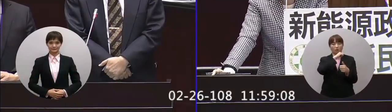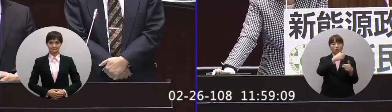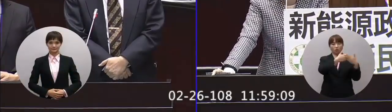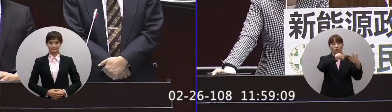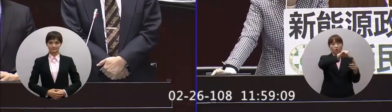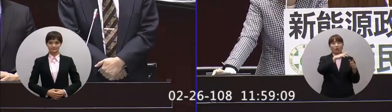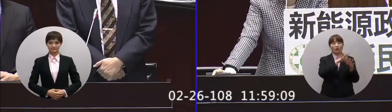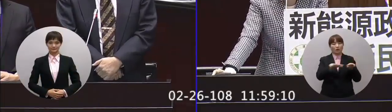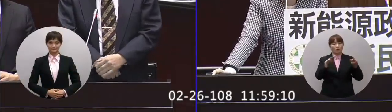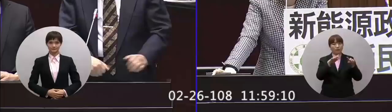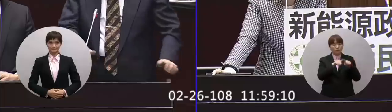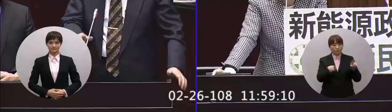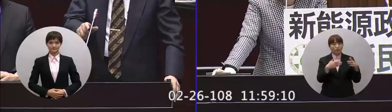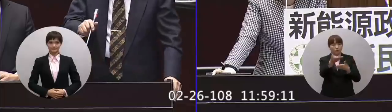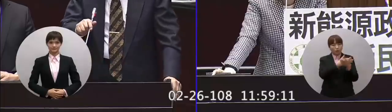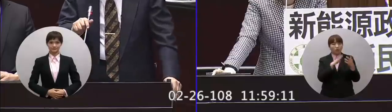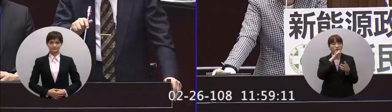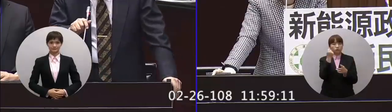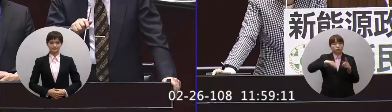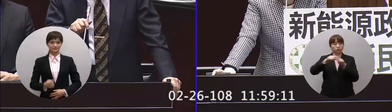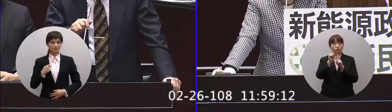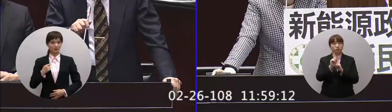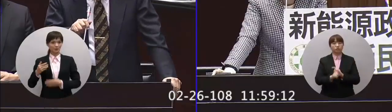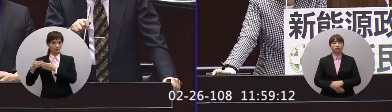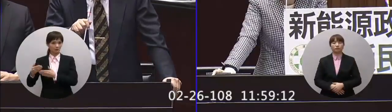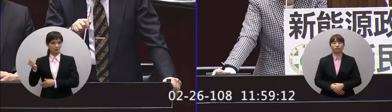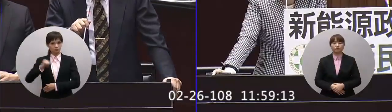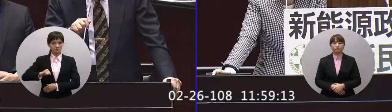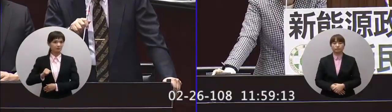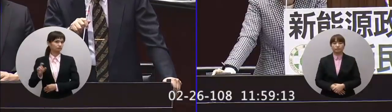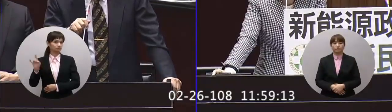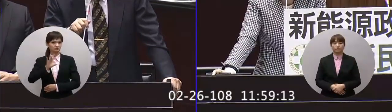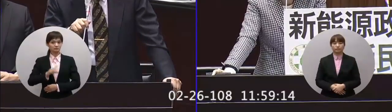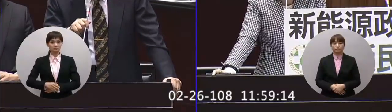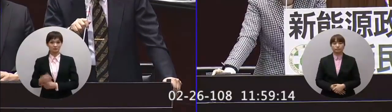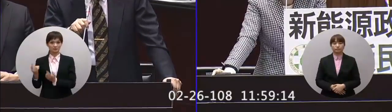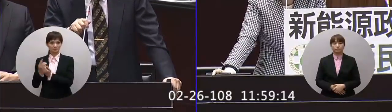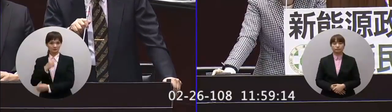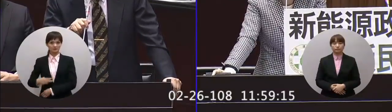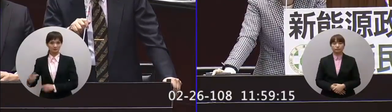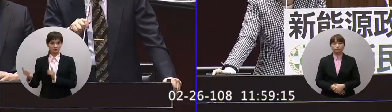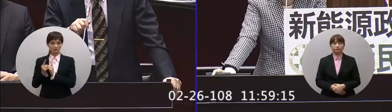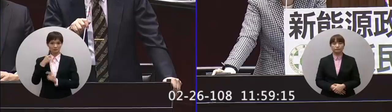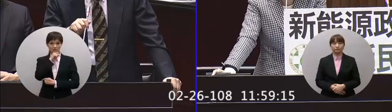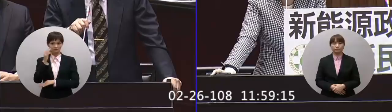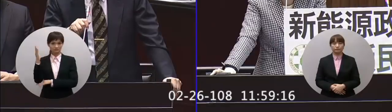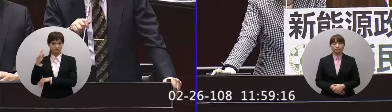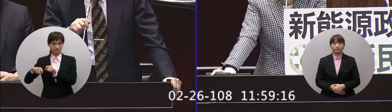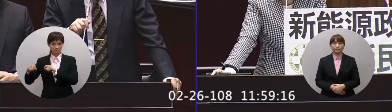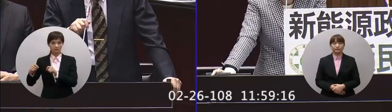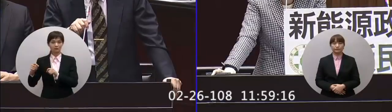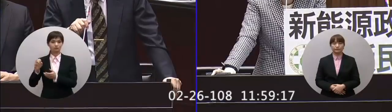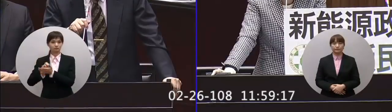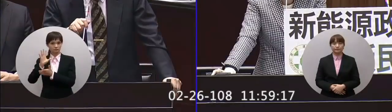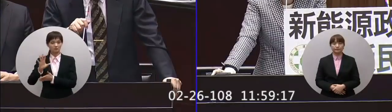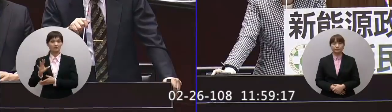交流，还是要走抗中路线？ 我从来没有抗中，是北京对台政策跟委员报告1月2日讲